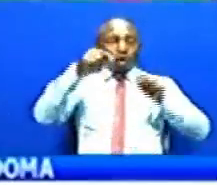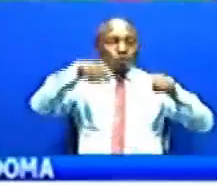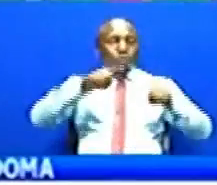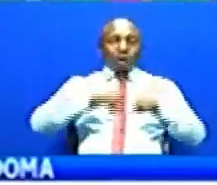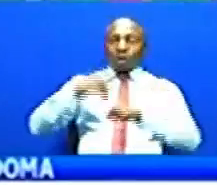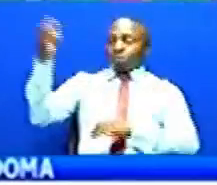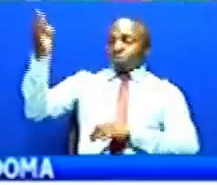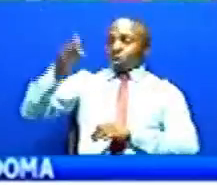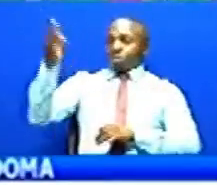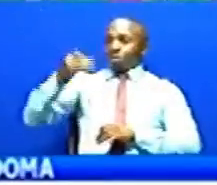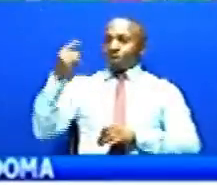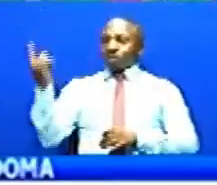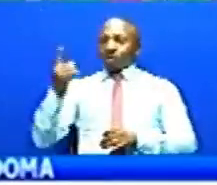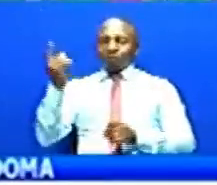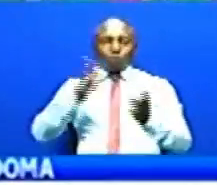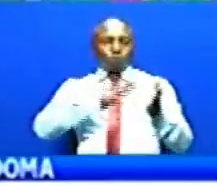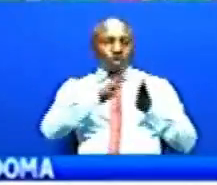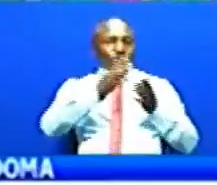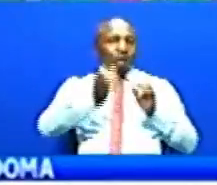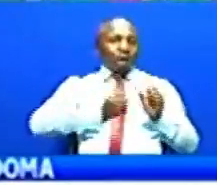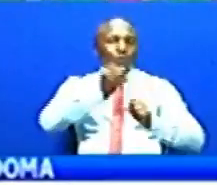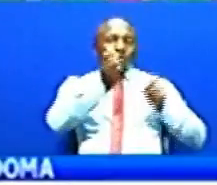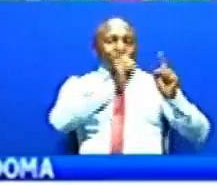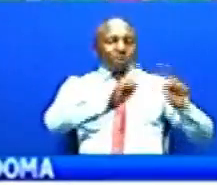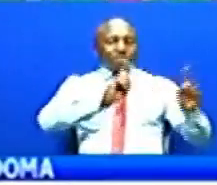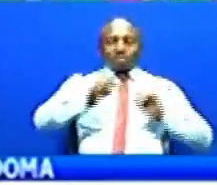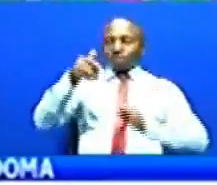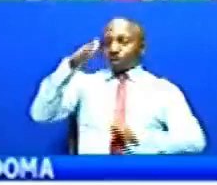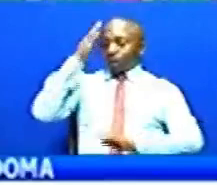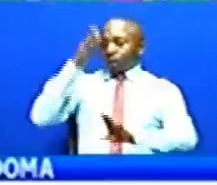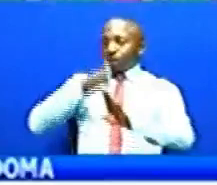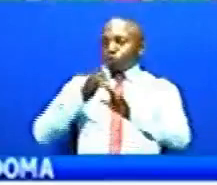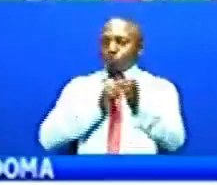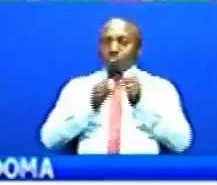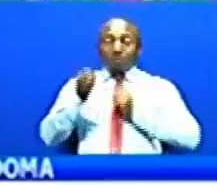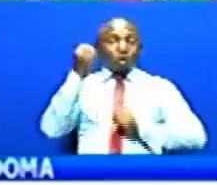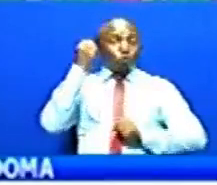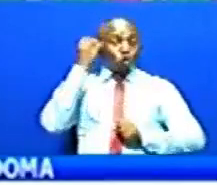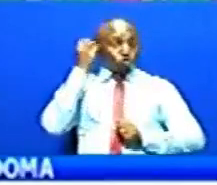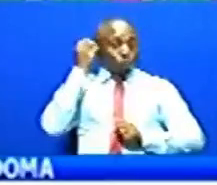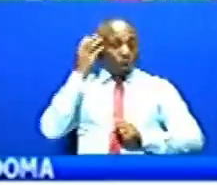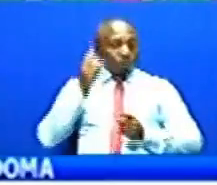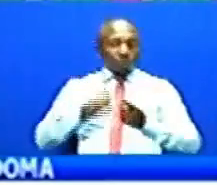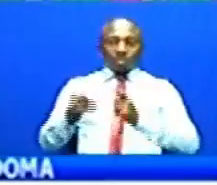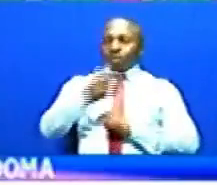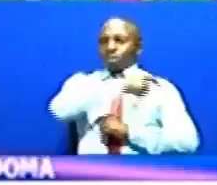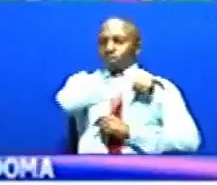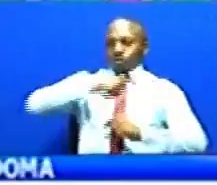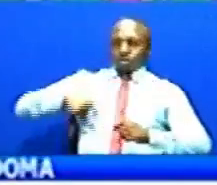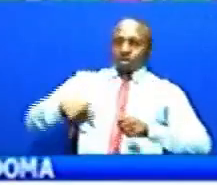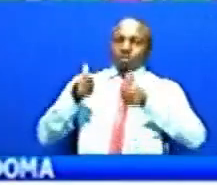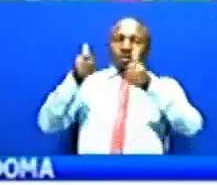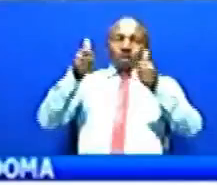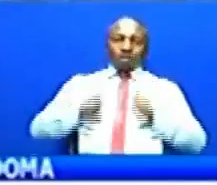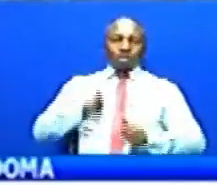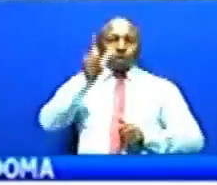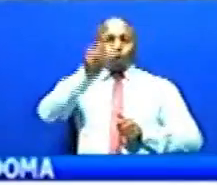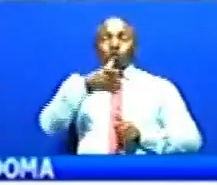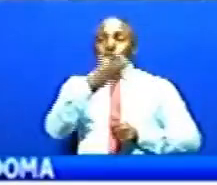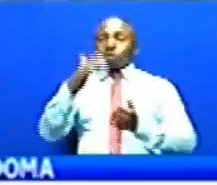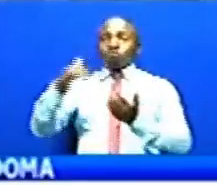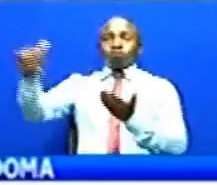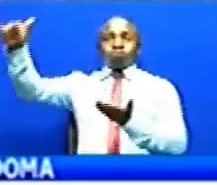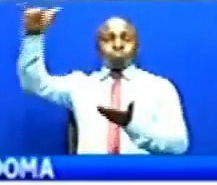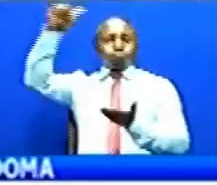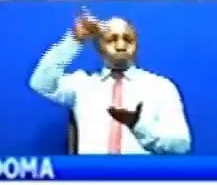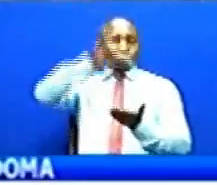kuelezea hatua mbalimbali zinazochukuliwa na serikali ili kukabiliana na virusi vya korona, Rais Dr. John Magufuli alitangaza usafiri wote watakaoingia